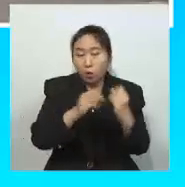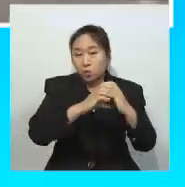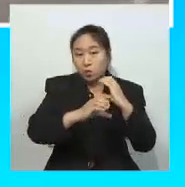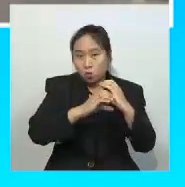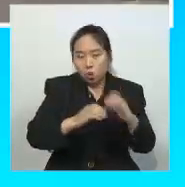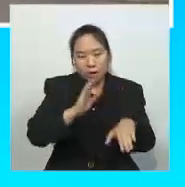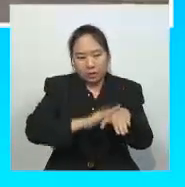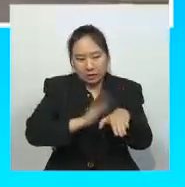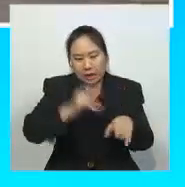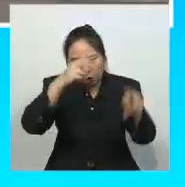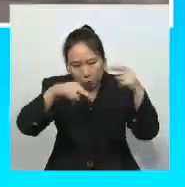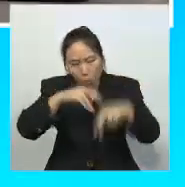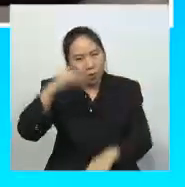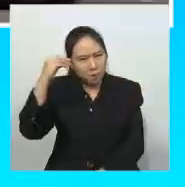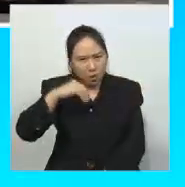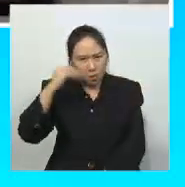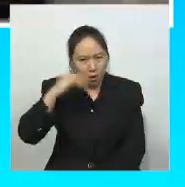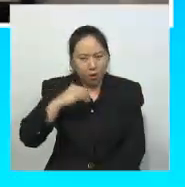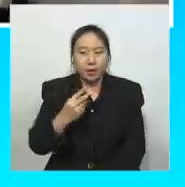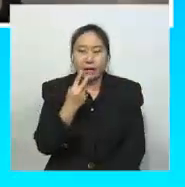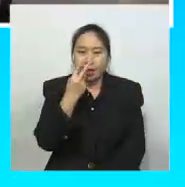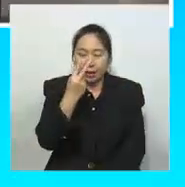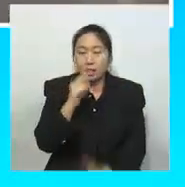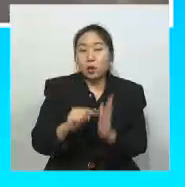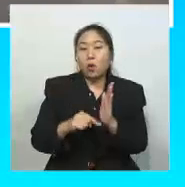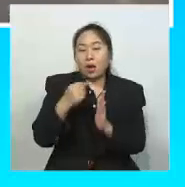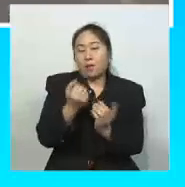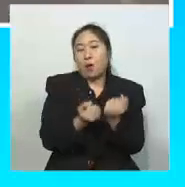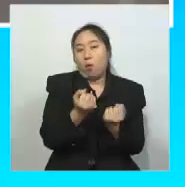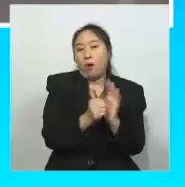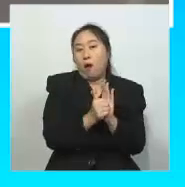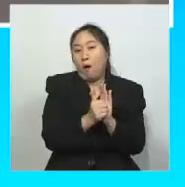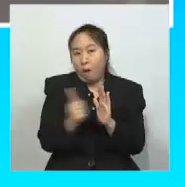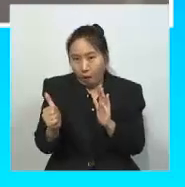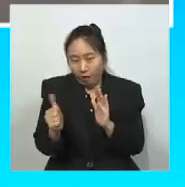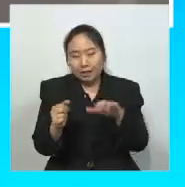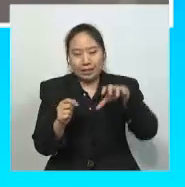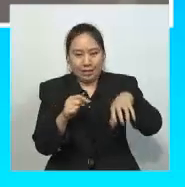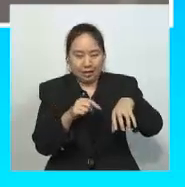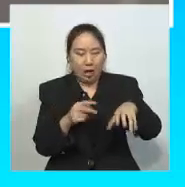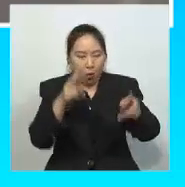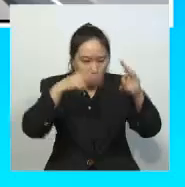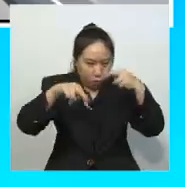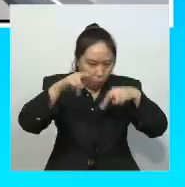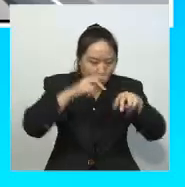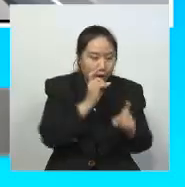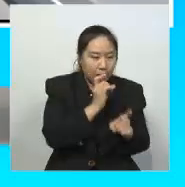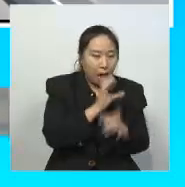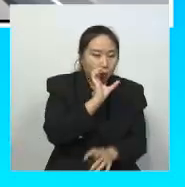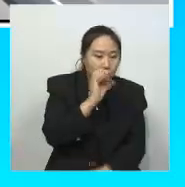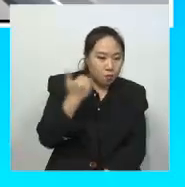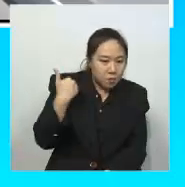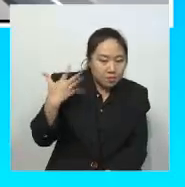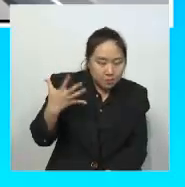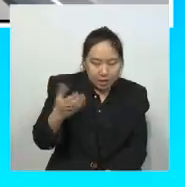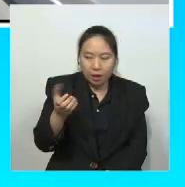าธารณะด้วยเราเคยเห็นภาพเขาไปตรวจในจุดเริ่มต้นอย่างเช่นสถานีขนส่งหมอชิตเจ้าหน้าที่ก็จะไปให้ตรวจวัดแอลกอฮอล์ดูแลเรื่องของสุ